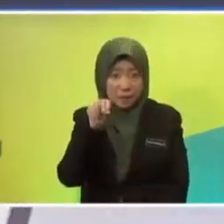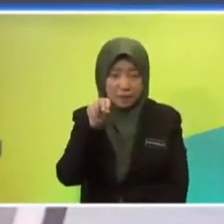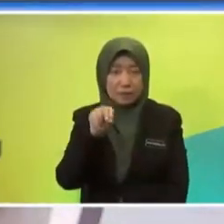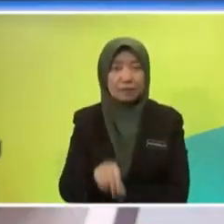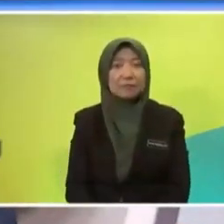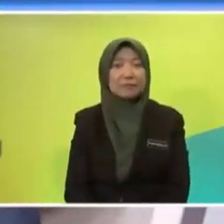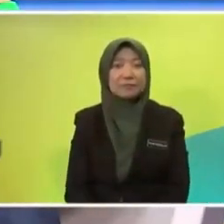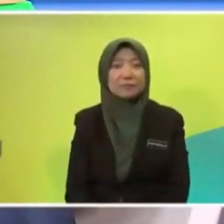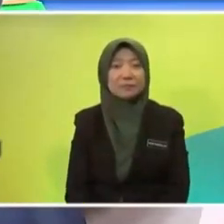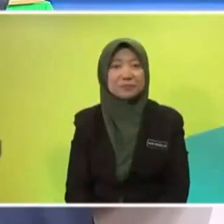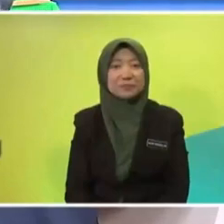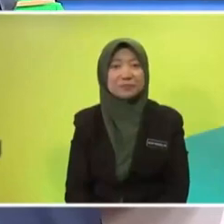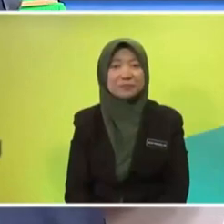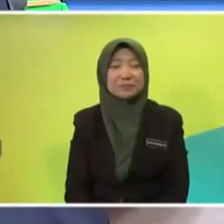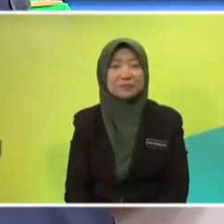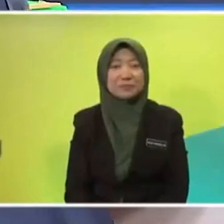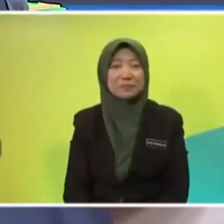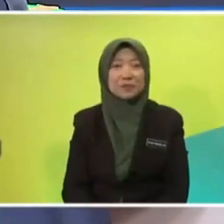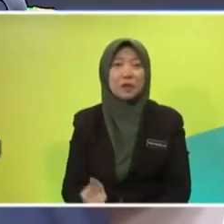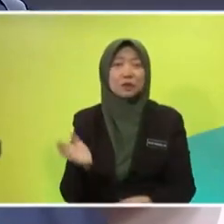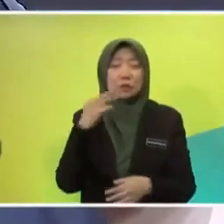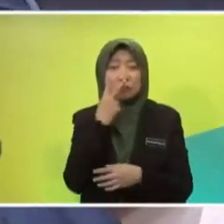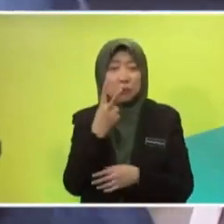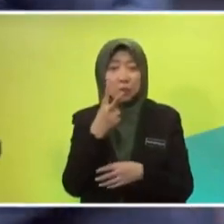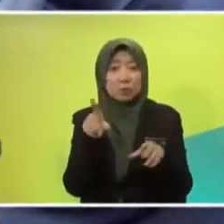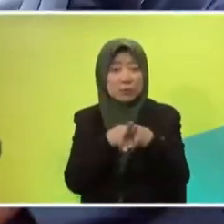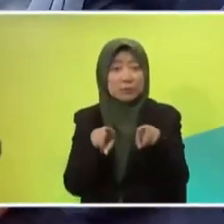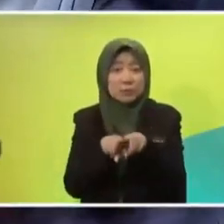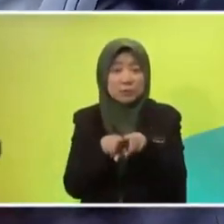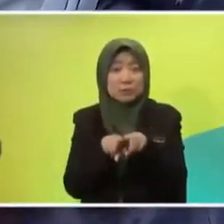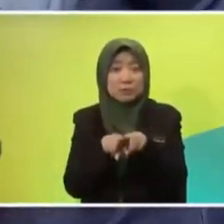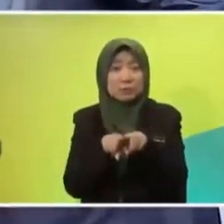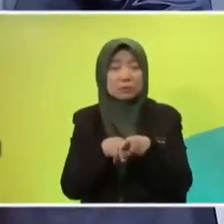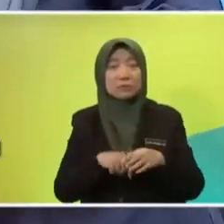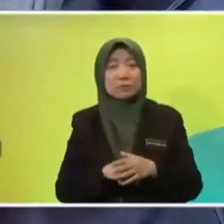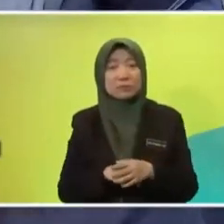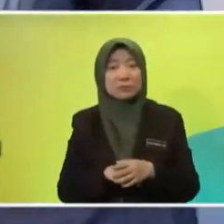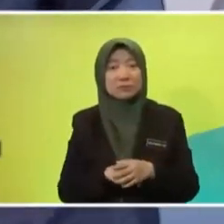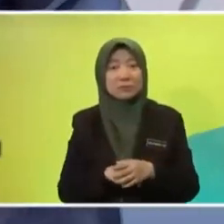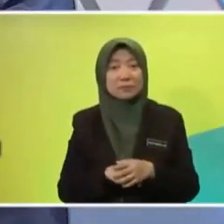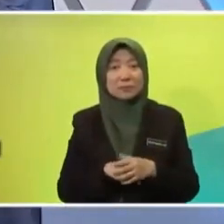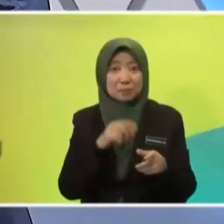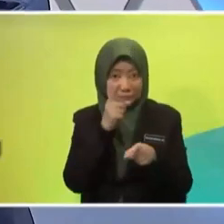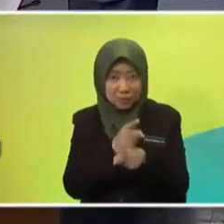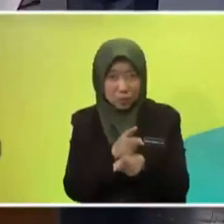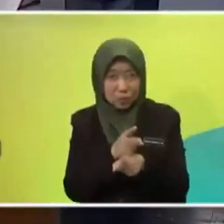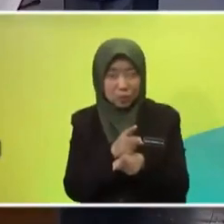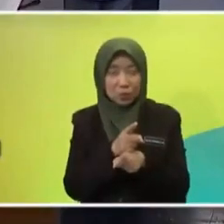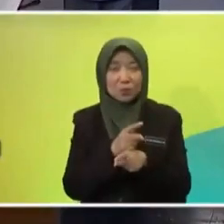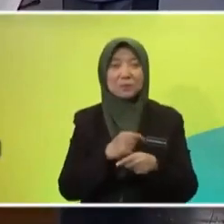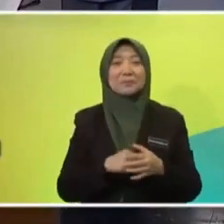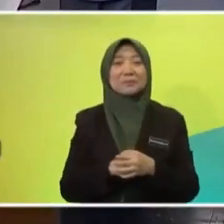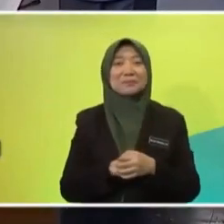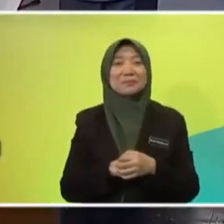sini. Mari kita tengok bersama-sama. Okey. Ya, betul, Cikgu Su. Tepat